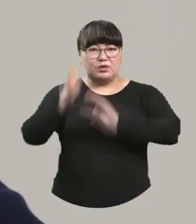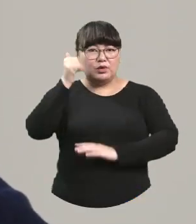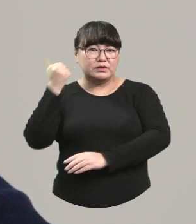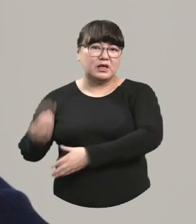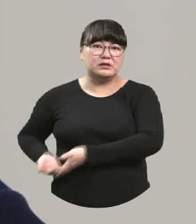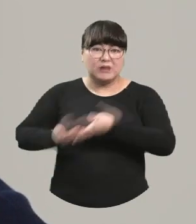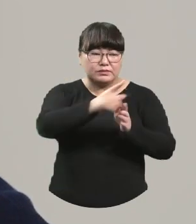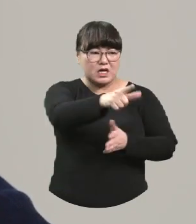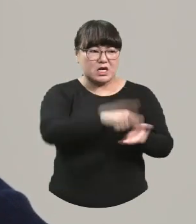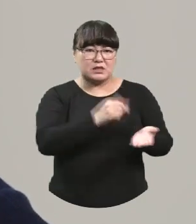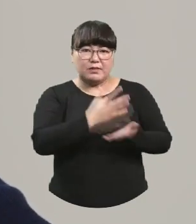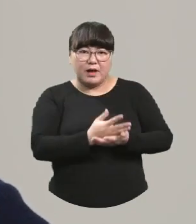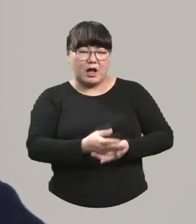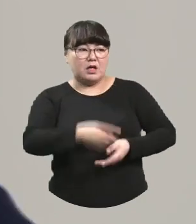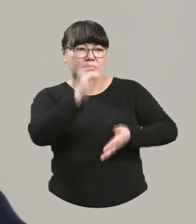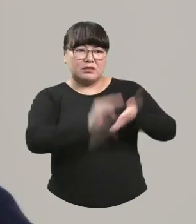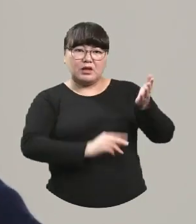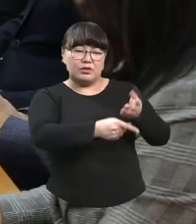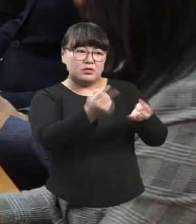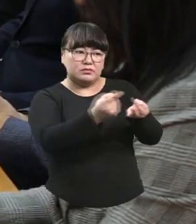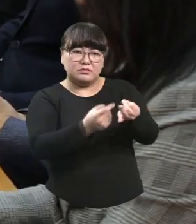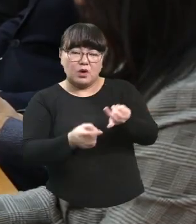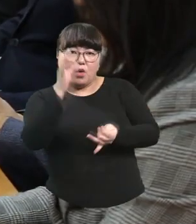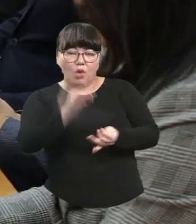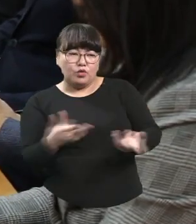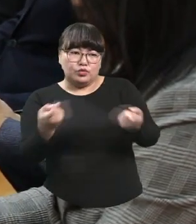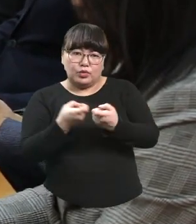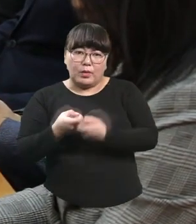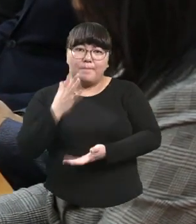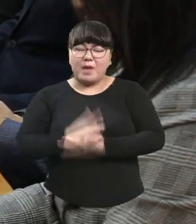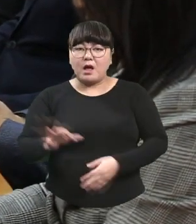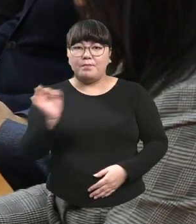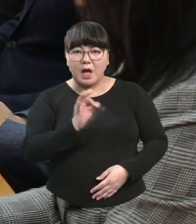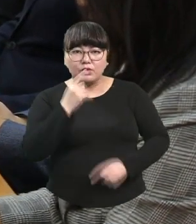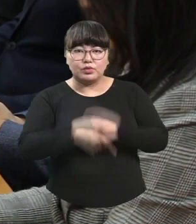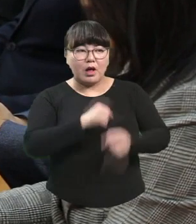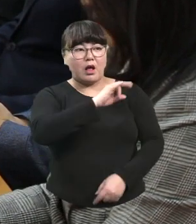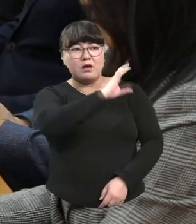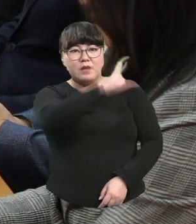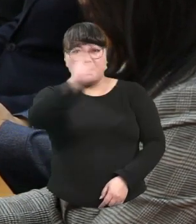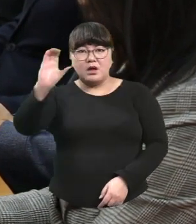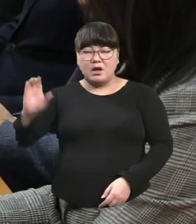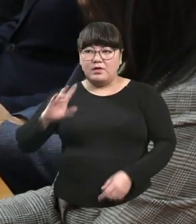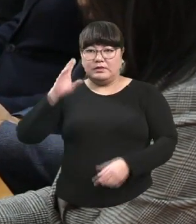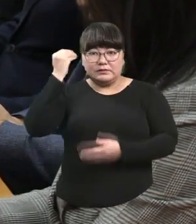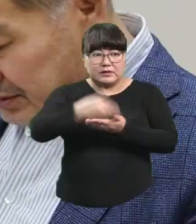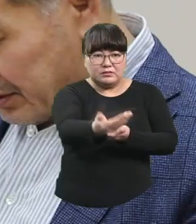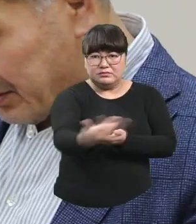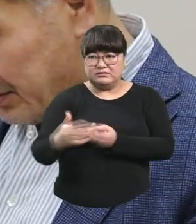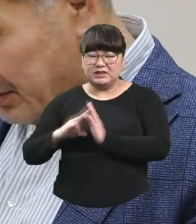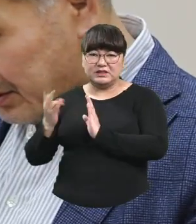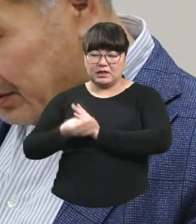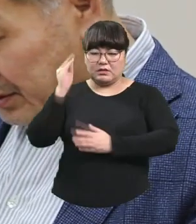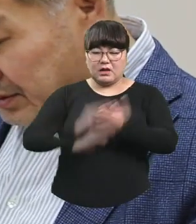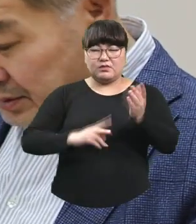бодлогоор дэмжих, тэдэнд ноогдуулж байгаа татварын төрөл зүйл, хувь хэмжээ, оновчтой эсэх талаар аж ахуй нэгжүүдийн саналыг нэгтгэн